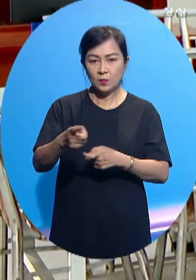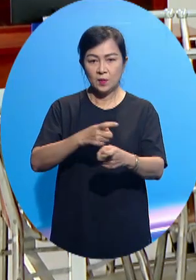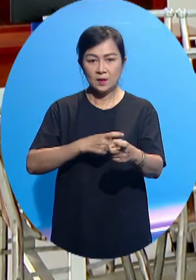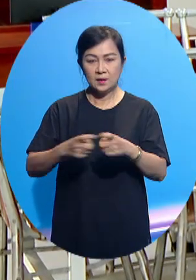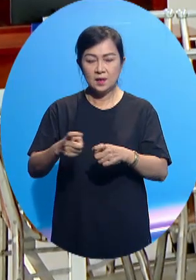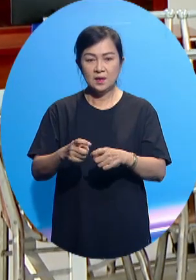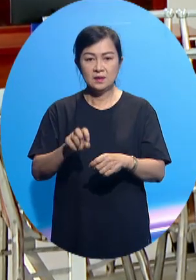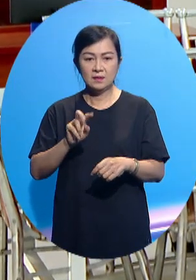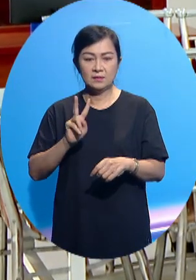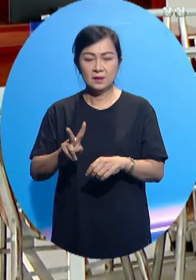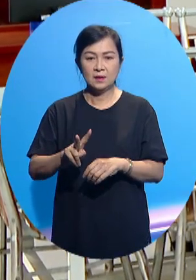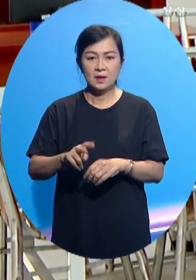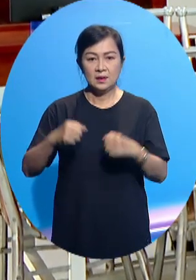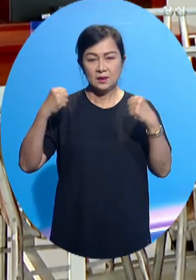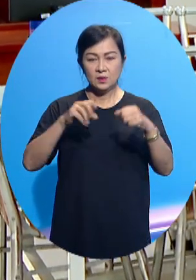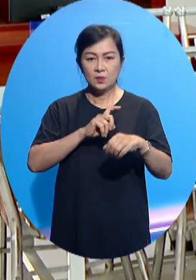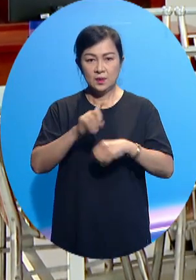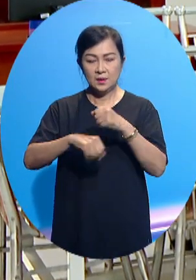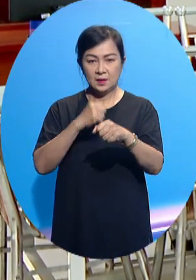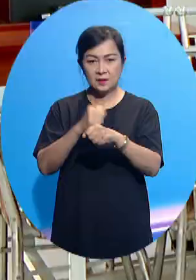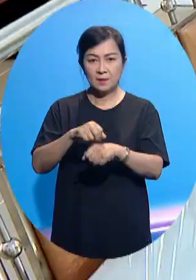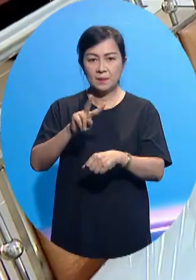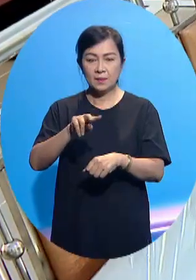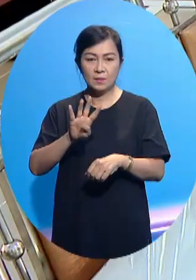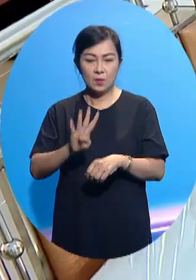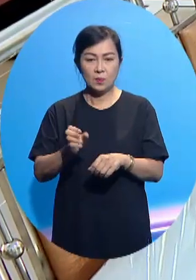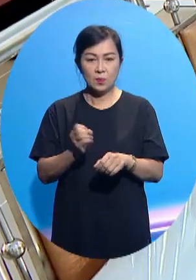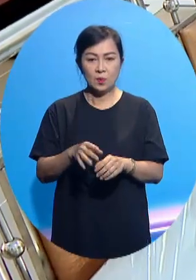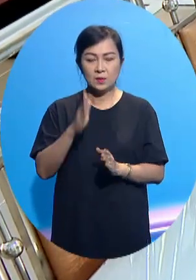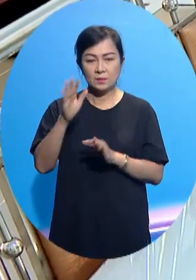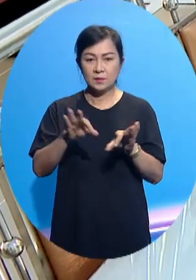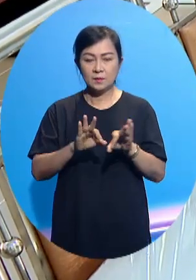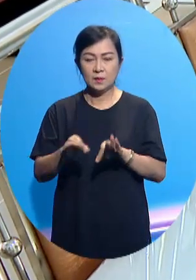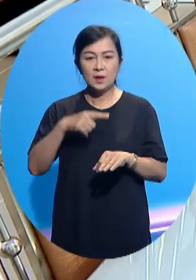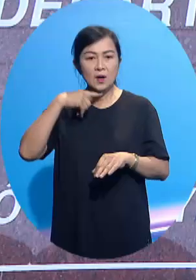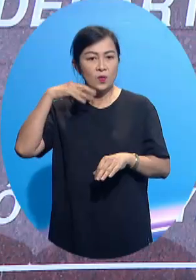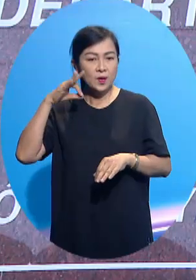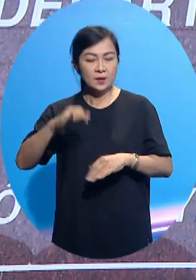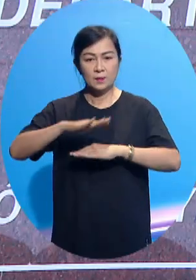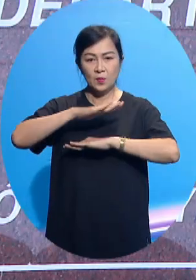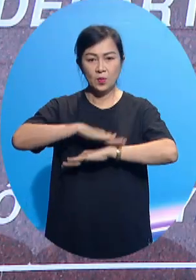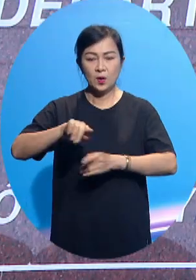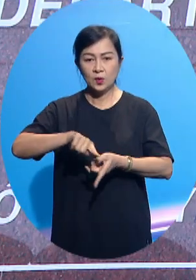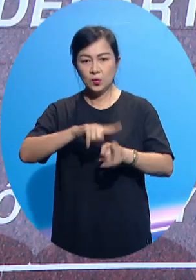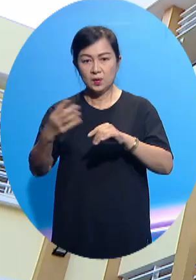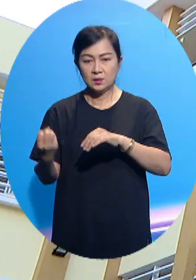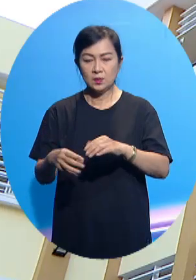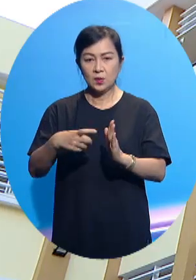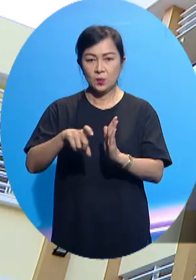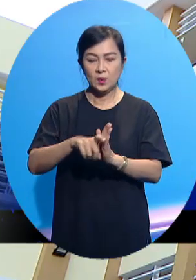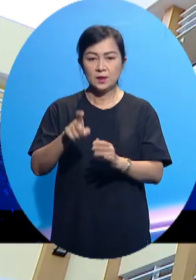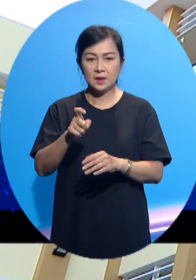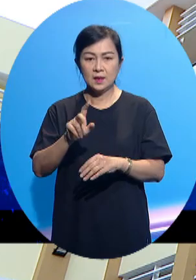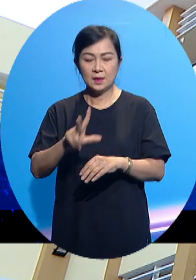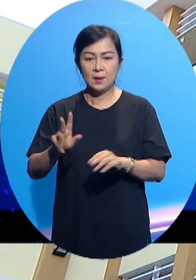quản trị đơn vị thực hiện thành công chủ đề năm 2024 của thành phố Hồ Chí Minh quyết tâm thực hiện hiệu quả chuyển đổi số và nghĩ quyết số